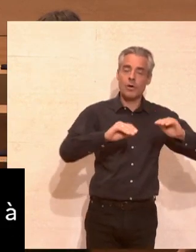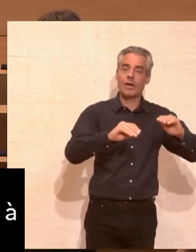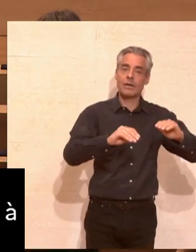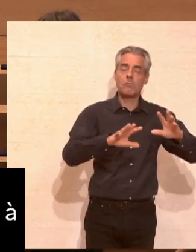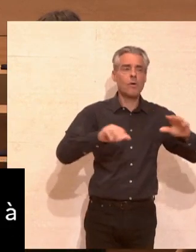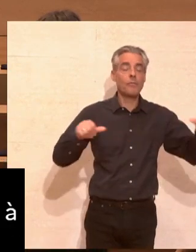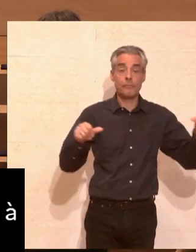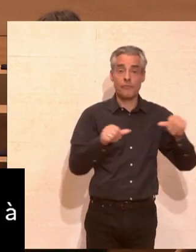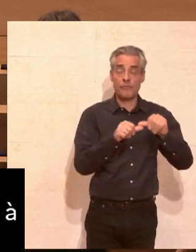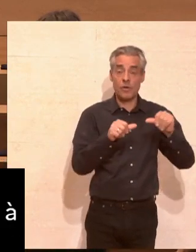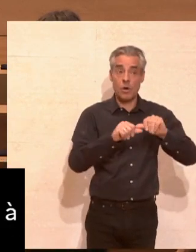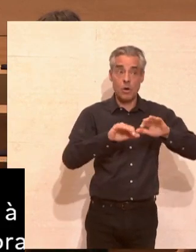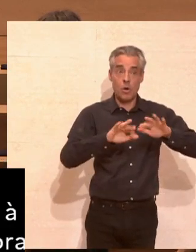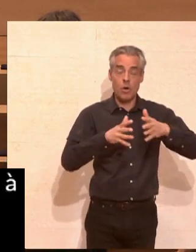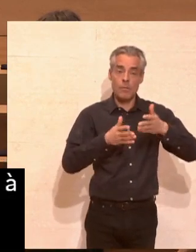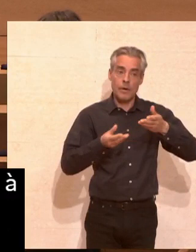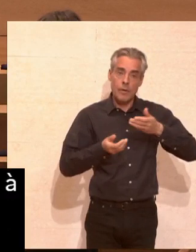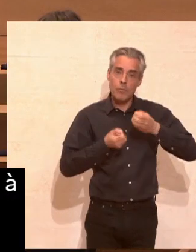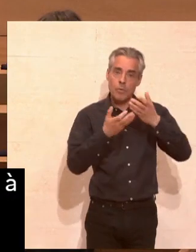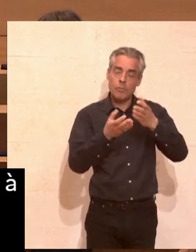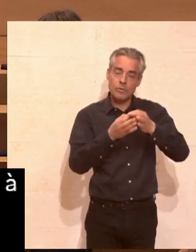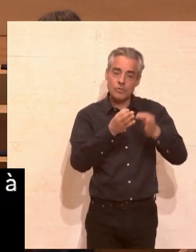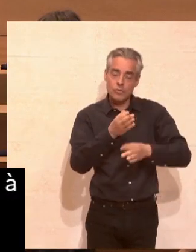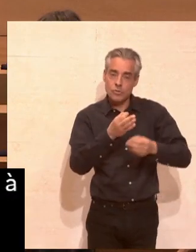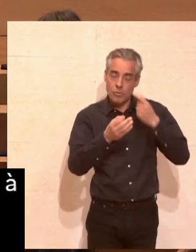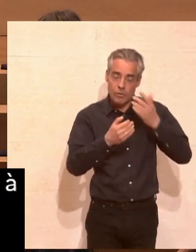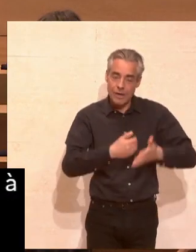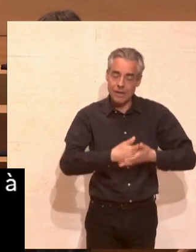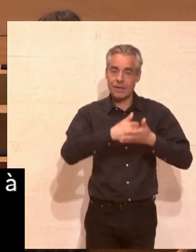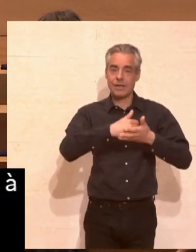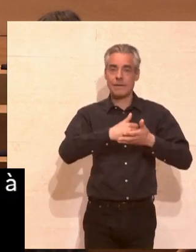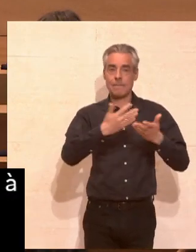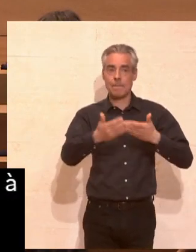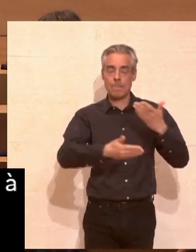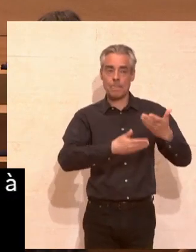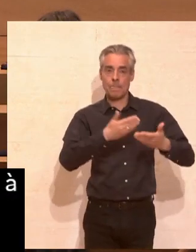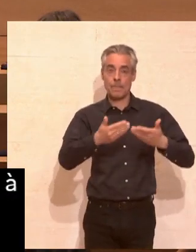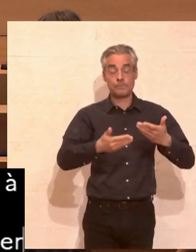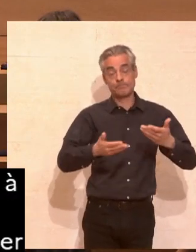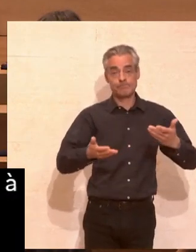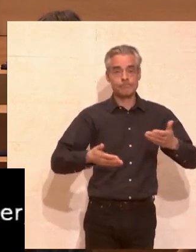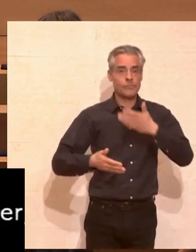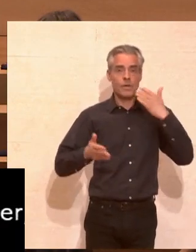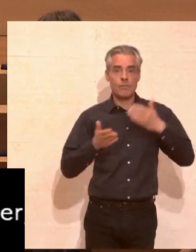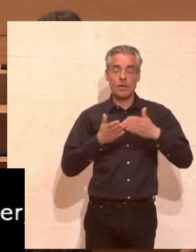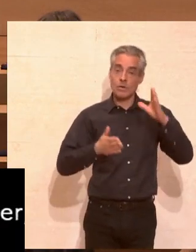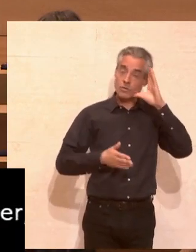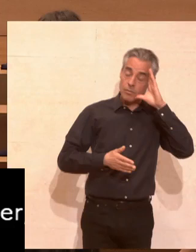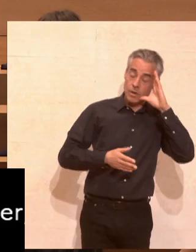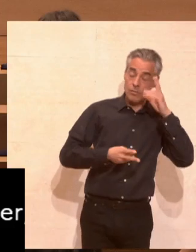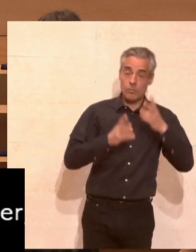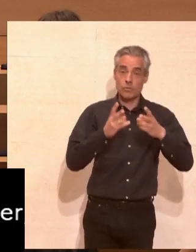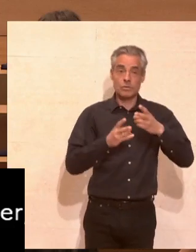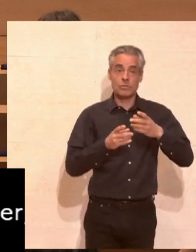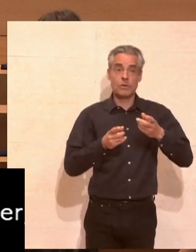pragmatique de qu'est-ce qu'on peut éventuellement vous proposer, qu'est-ce qui peut être fait pour améliorer ce sommeil et